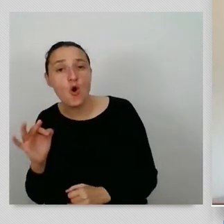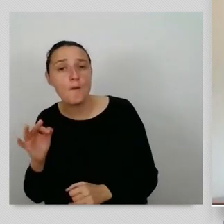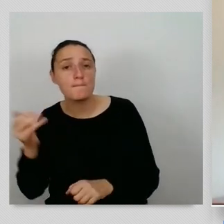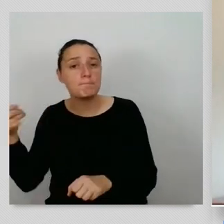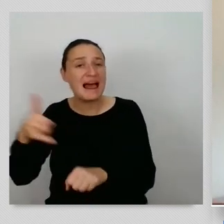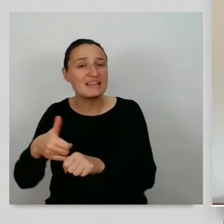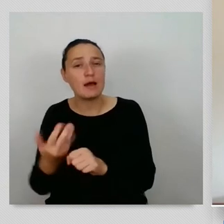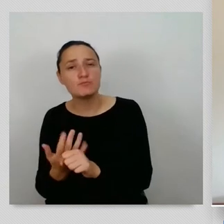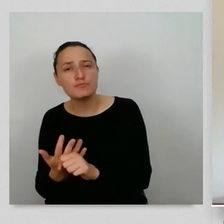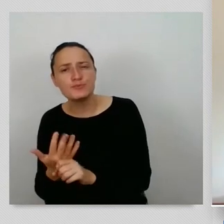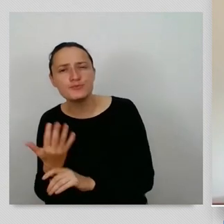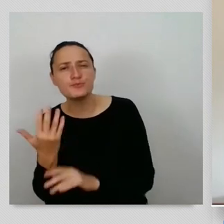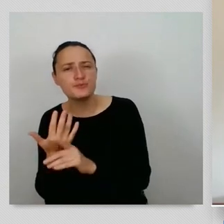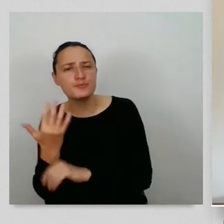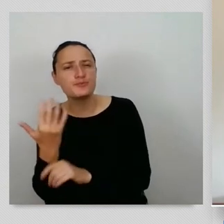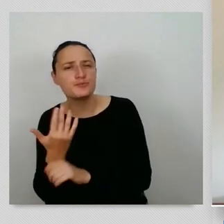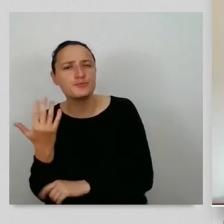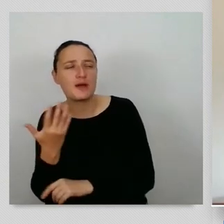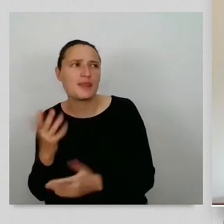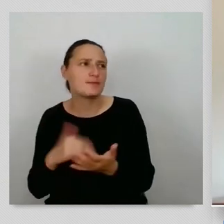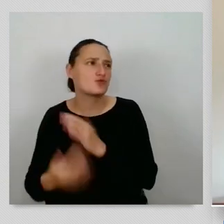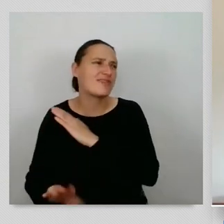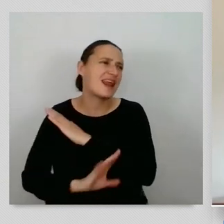paląc taką, znaczy czy drewno,